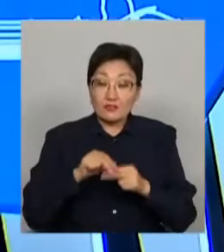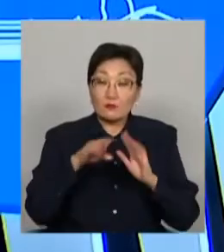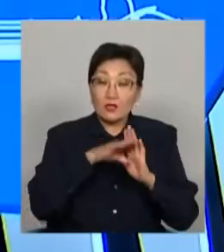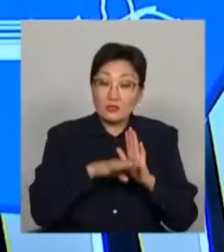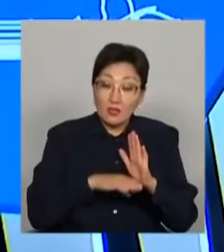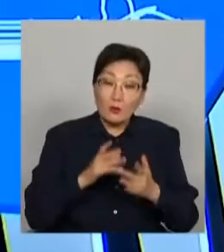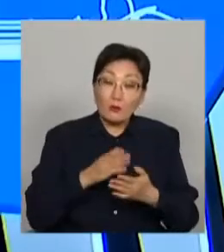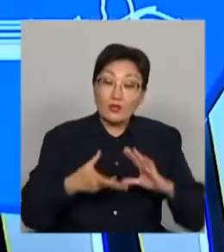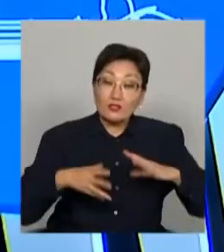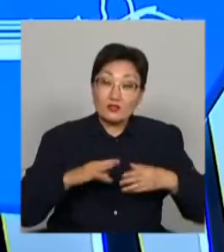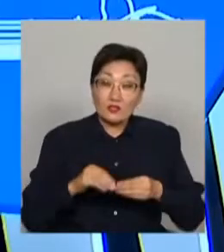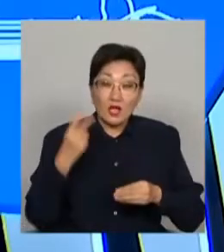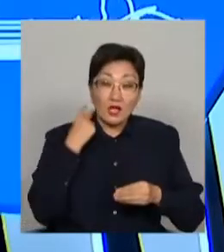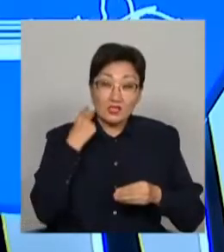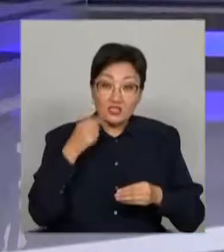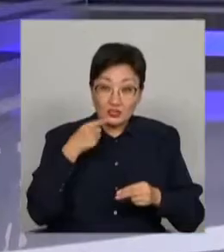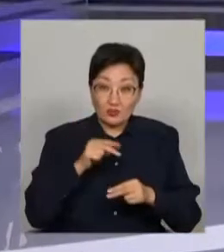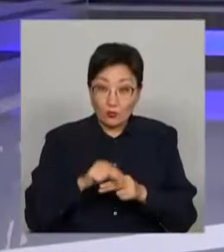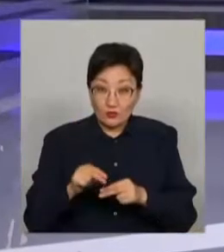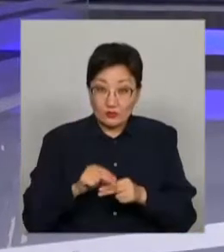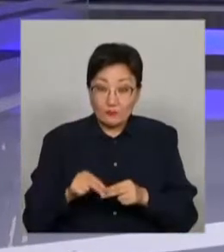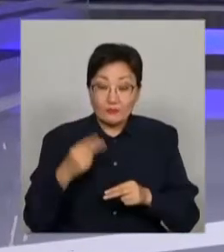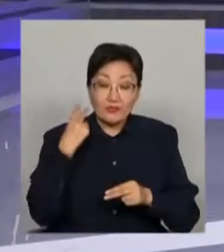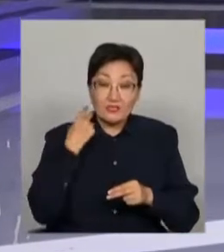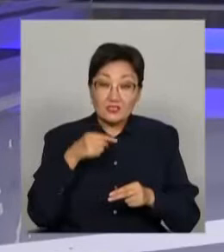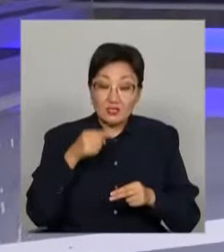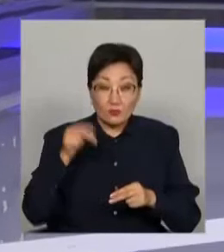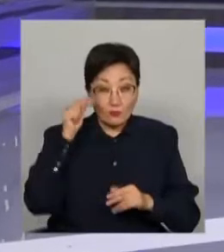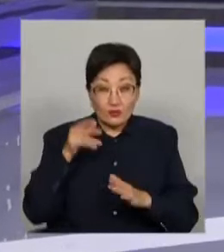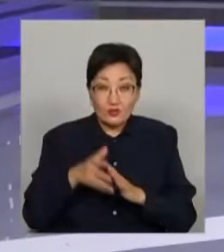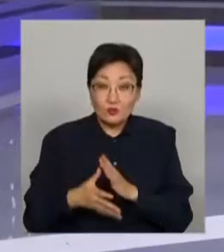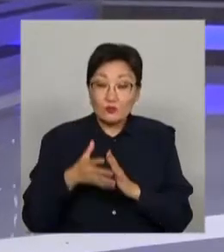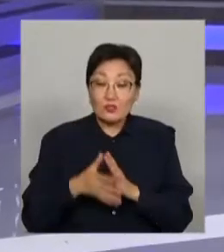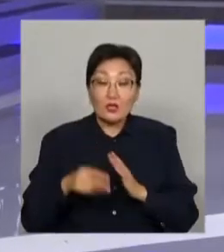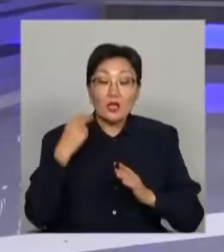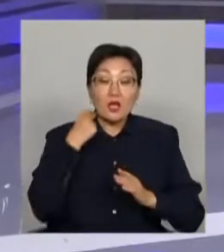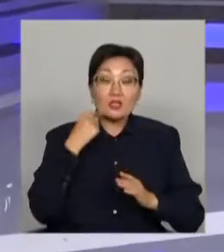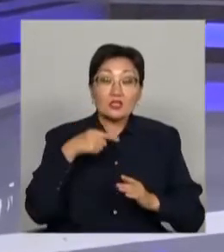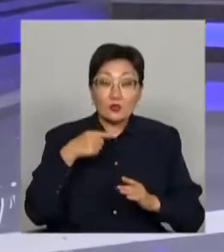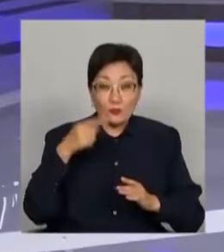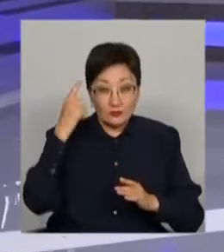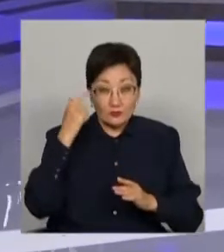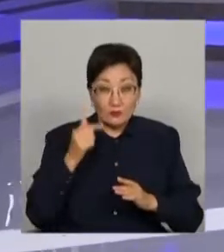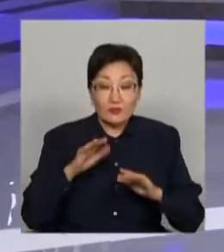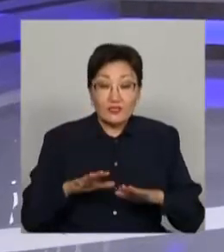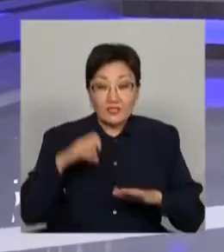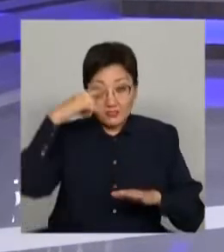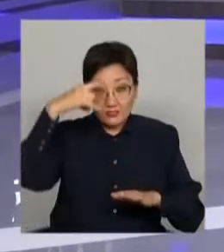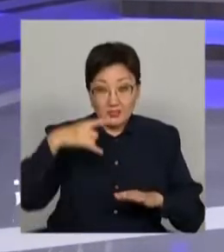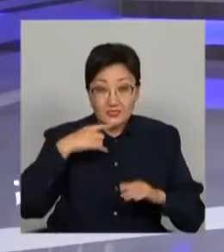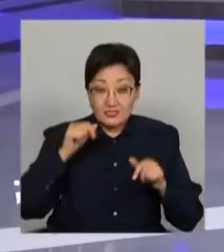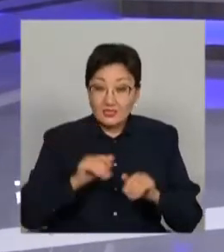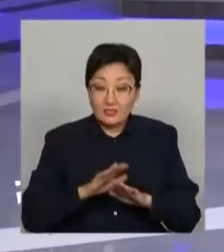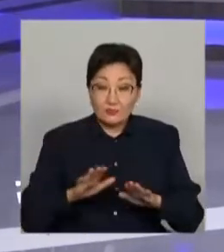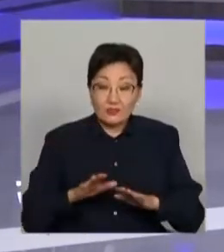бағдарламаларымыз барлығы ағылшын тілінде оқылады. Ағылшын тілін меңгеру, яғни ол ағылшын тілін білу, ертен тек қана Қазақстанда ғана емес,